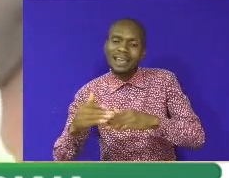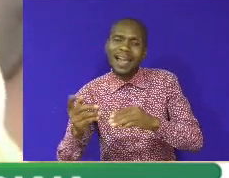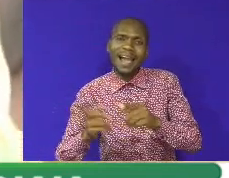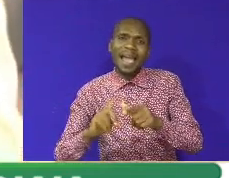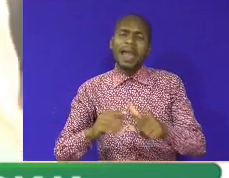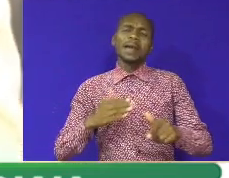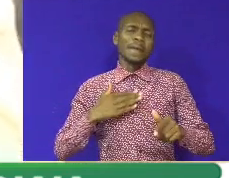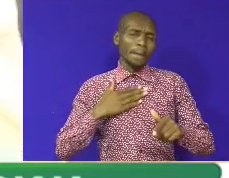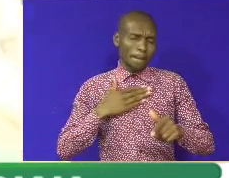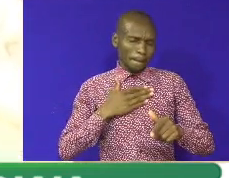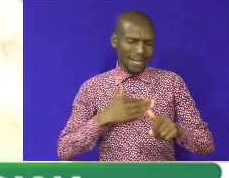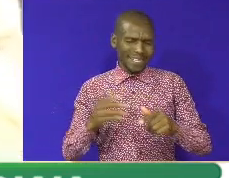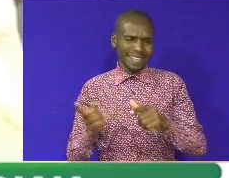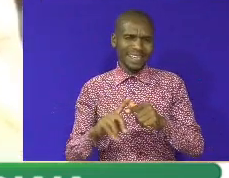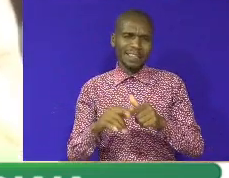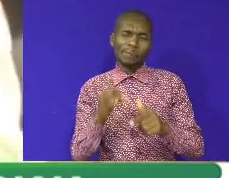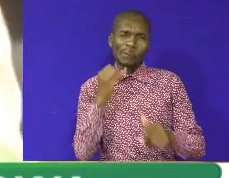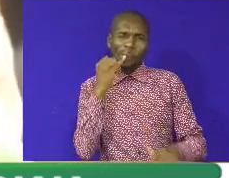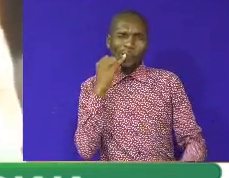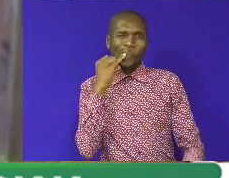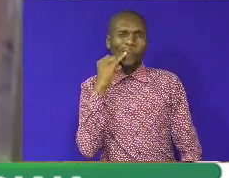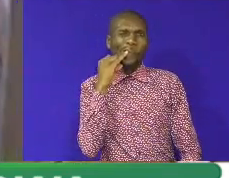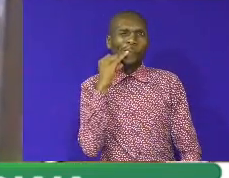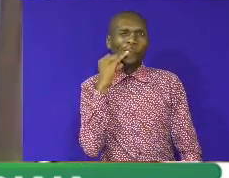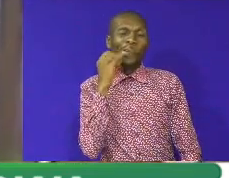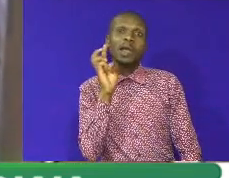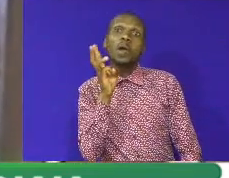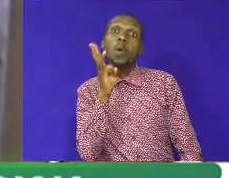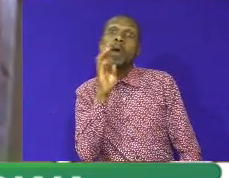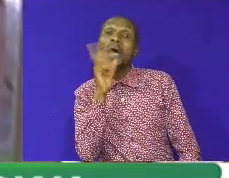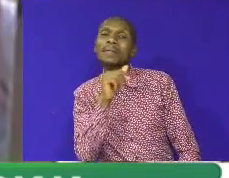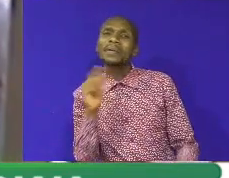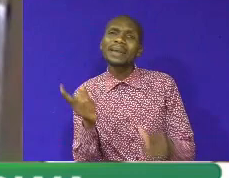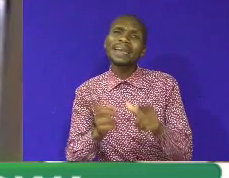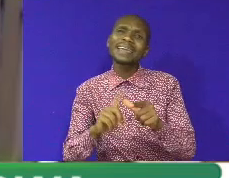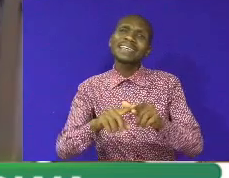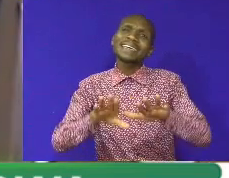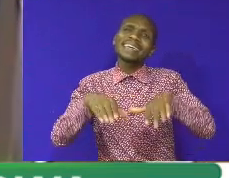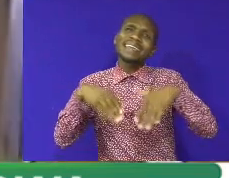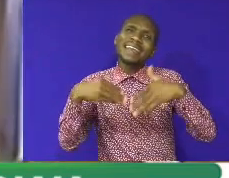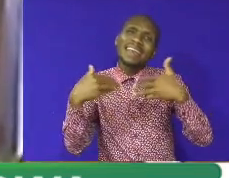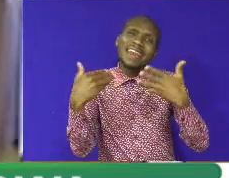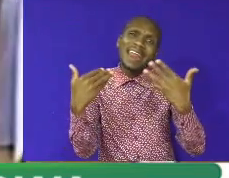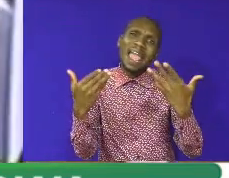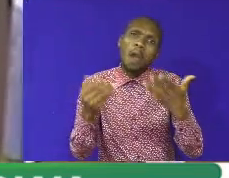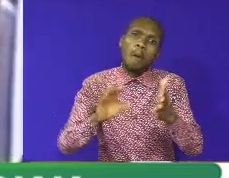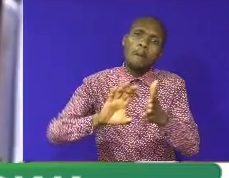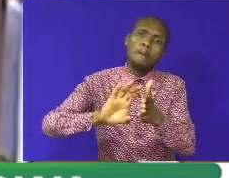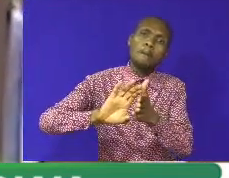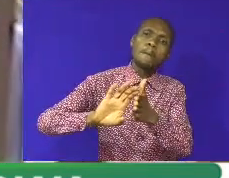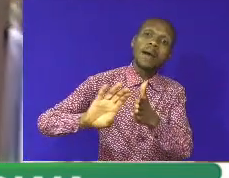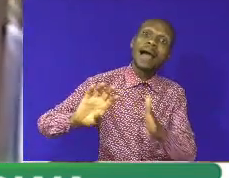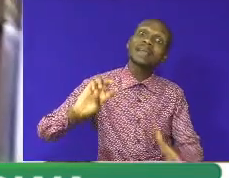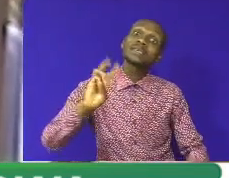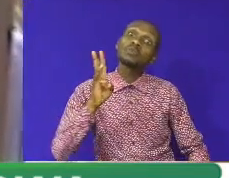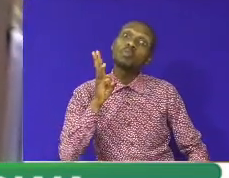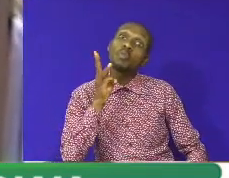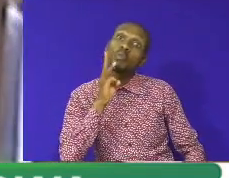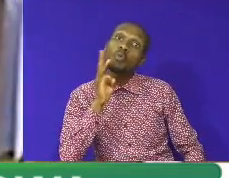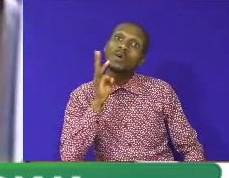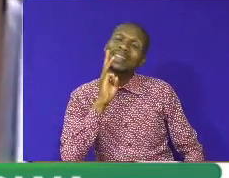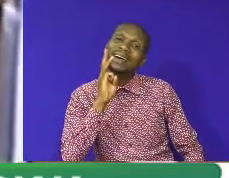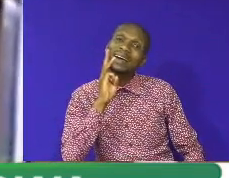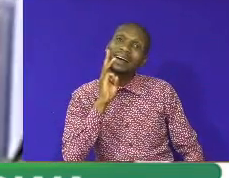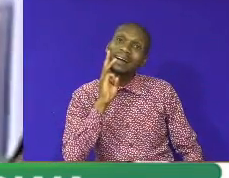kamuranje ige kuri ya mache atobugate nga kitoko nyara ko ire ni amache roche